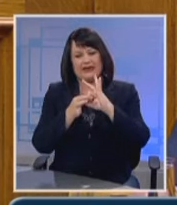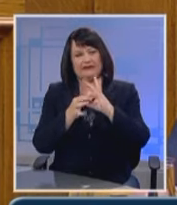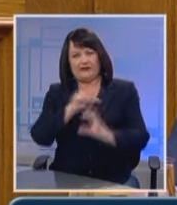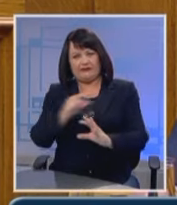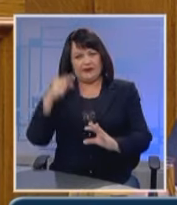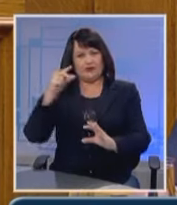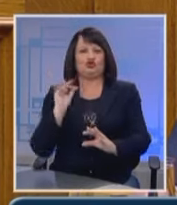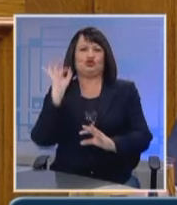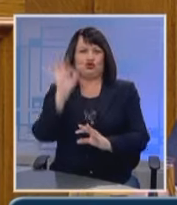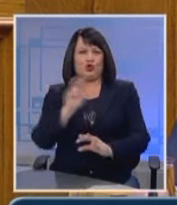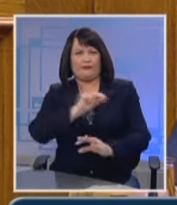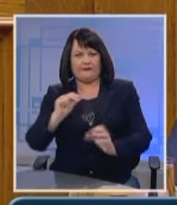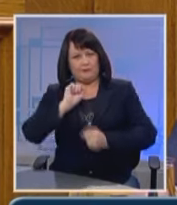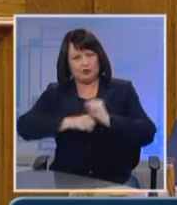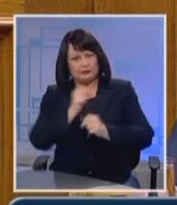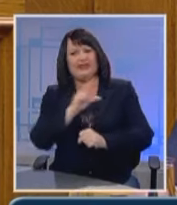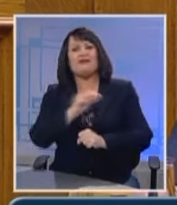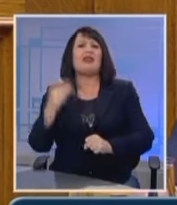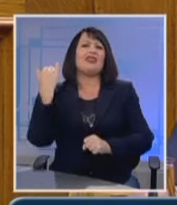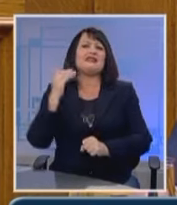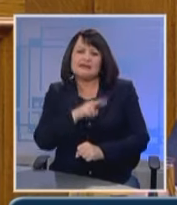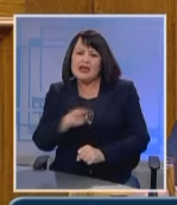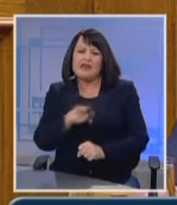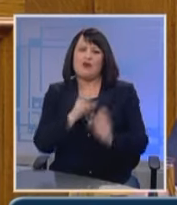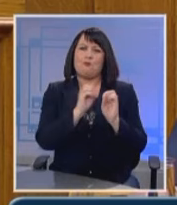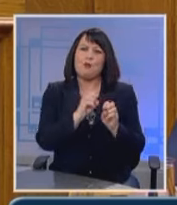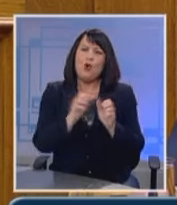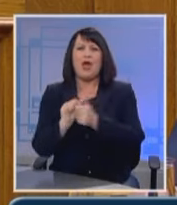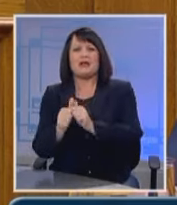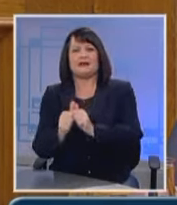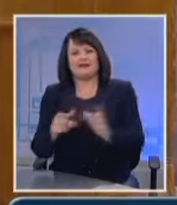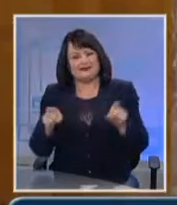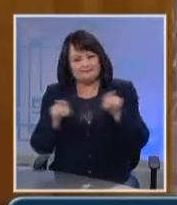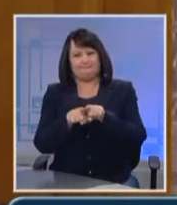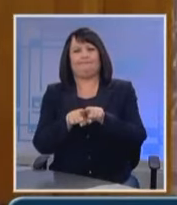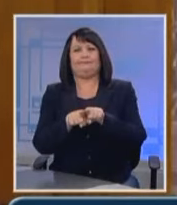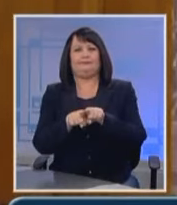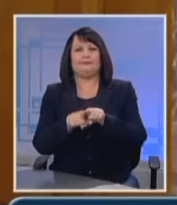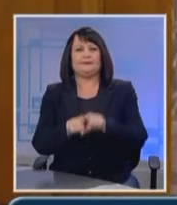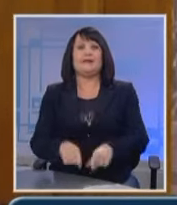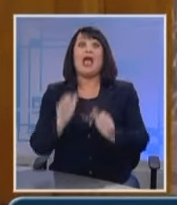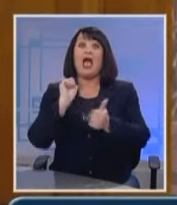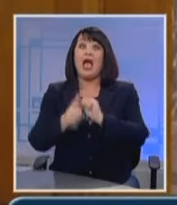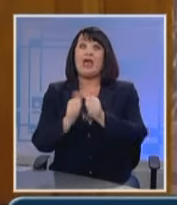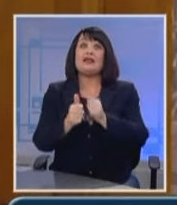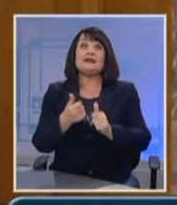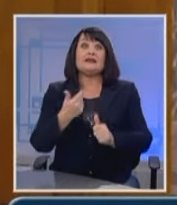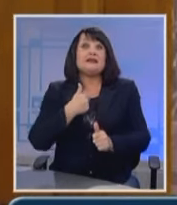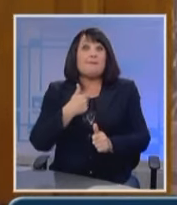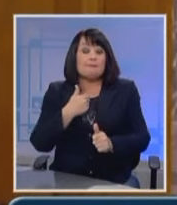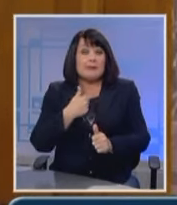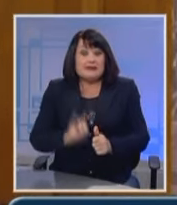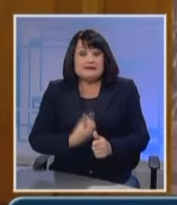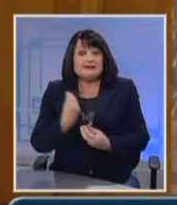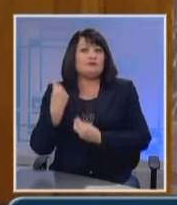στόχους, κοινή προσπάθεια και κοινές θυσίες. Οι αθλητές μας είναι για μας το παν.